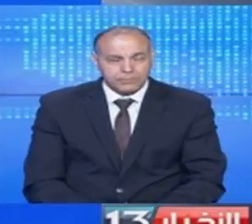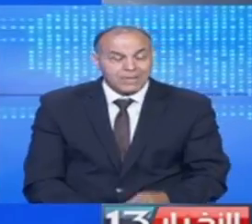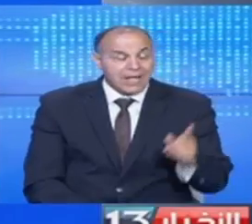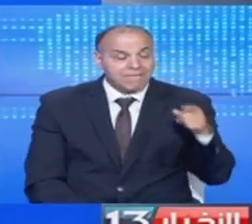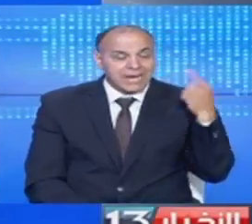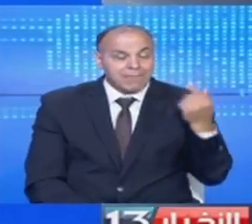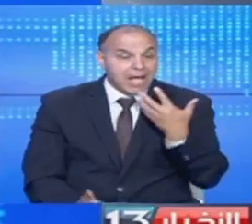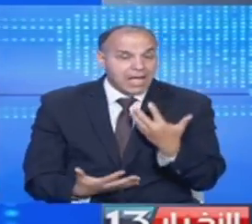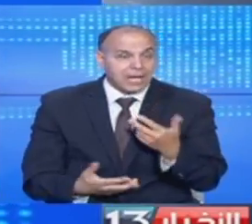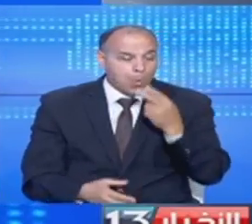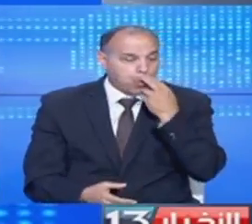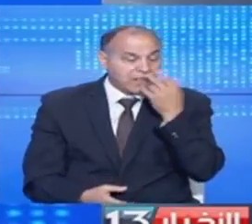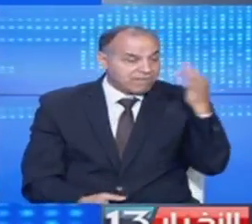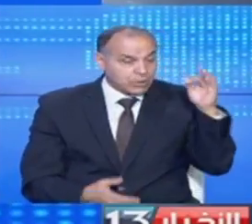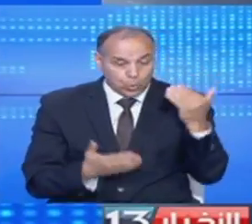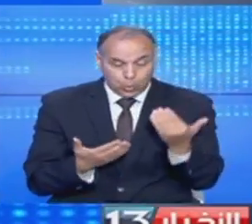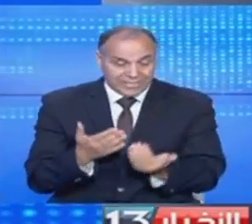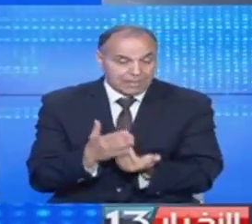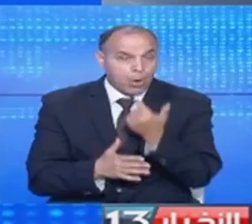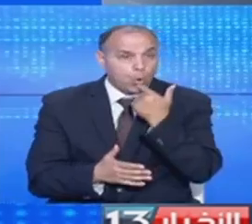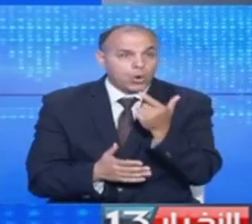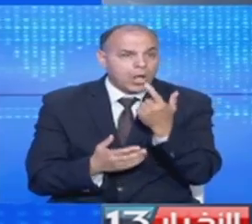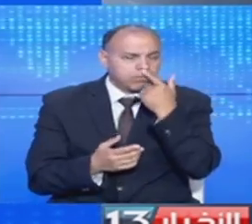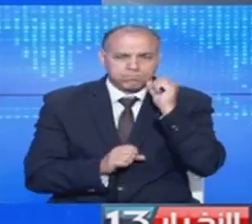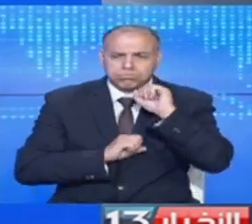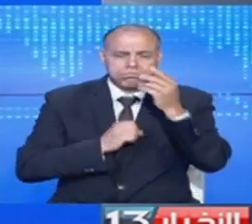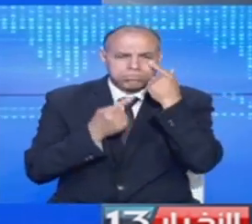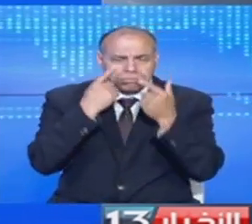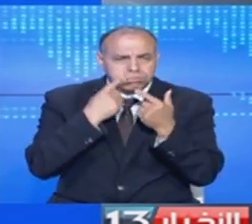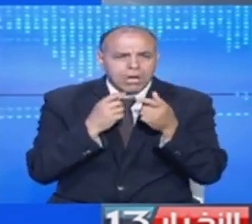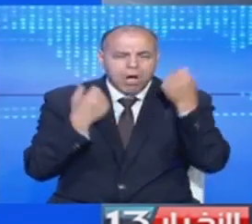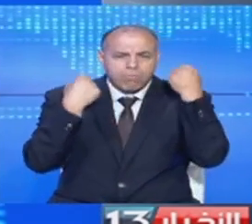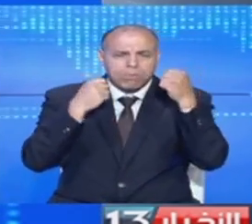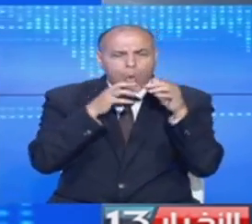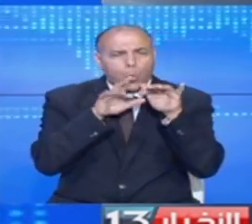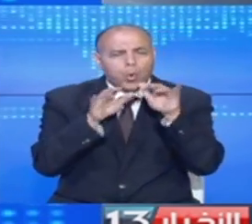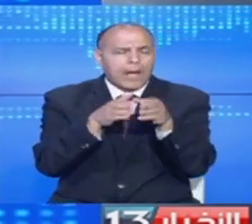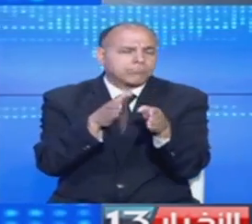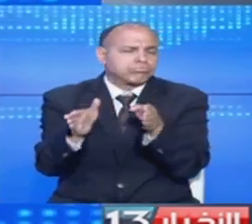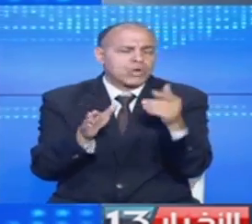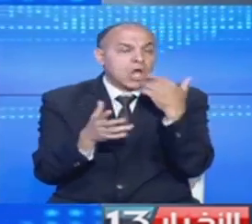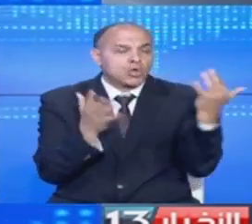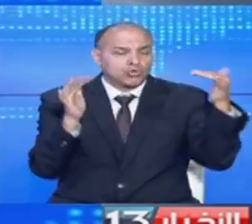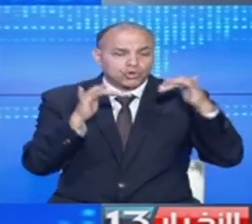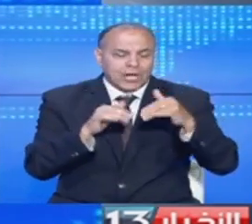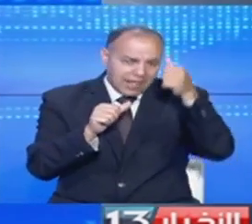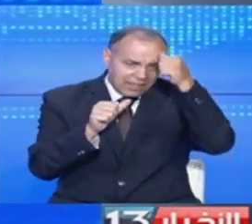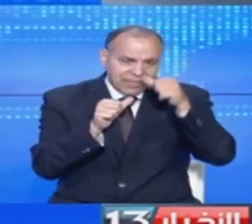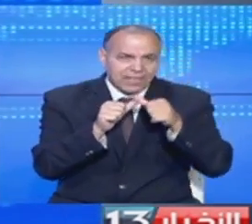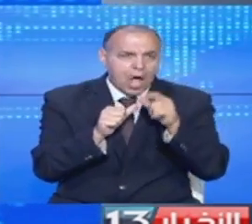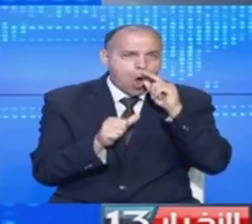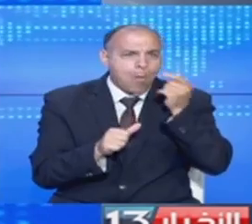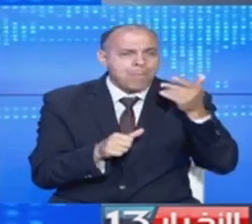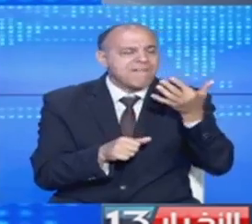دوليا، أطلقت الشرطة الفرنسية صباح اليوم الغاز المسيل للدموع لتفريق حشود المتظاهرين الذين جاءوا لإحياء ذكرى وفاة